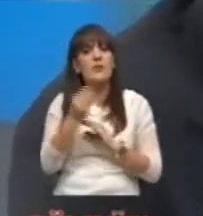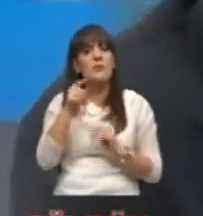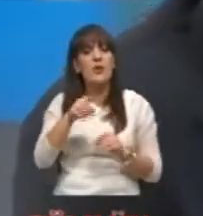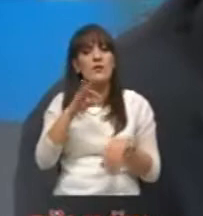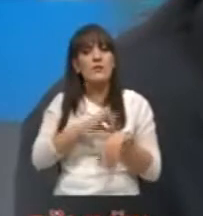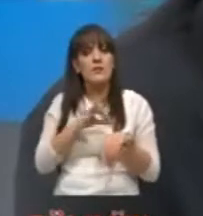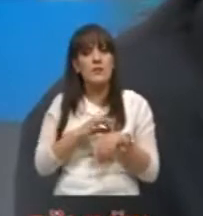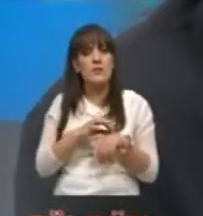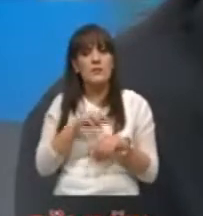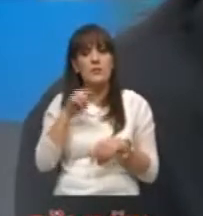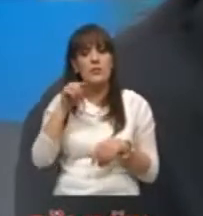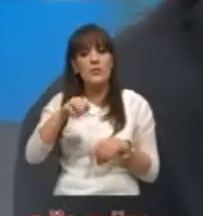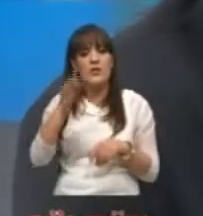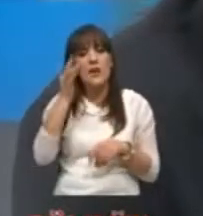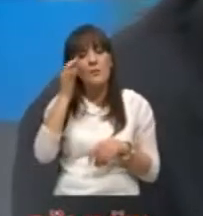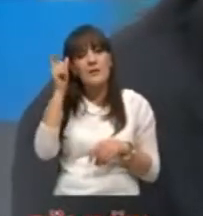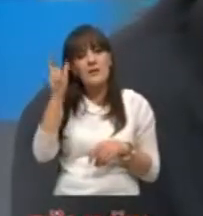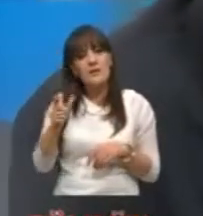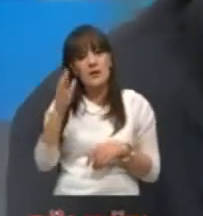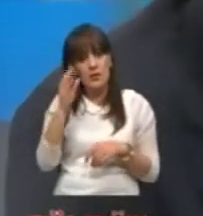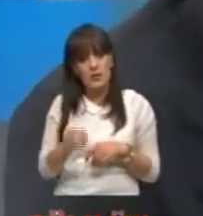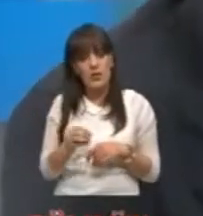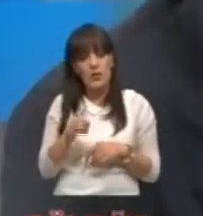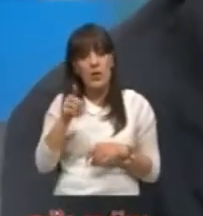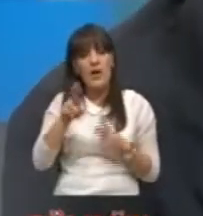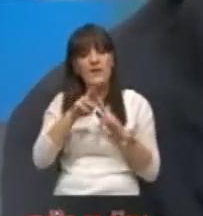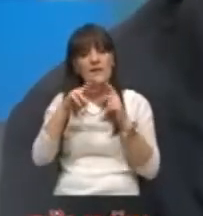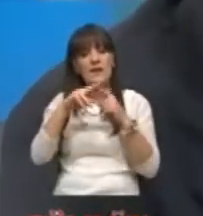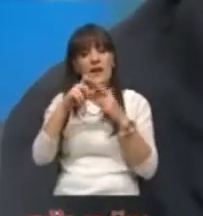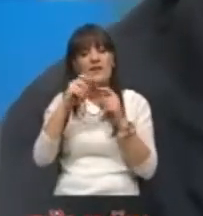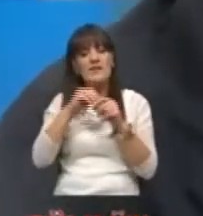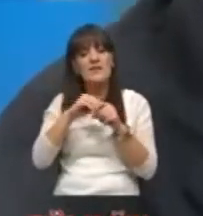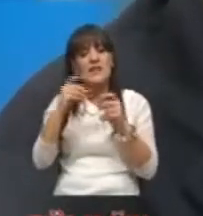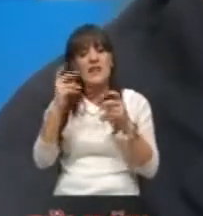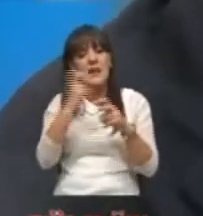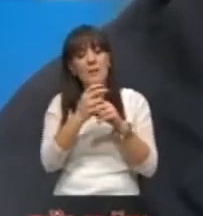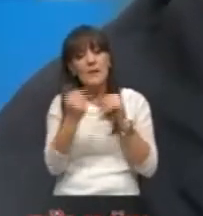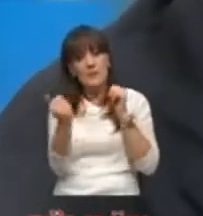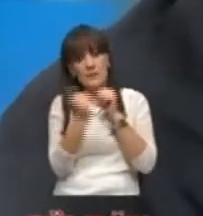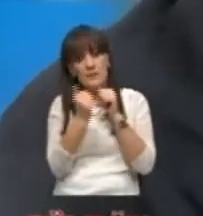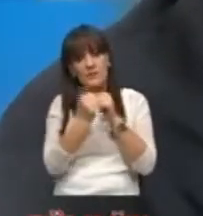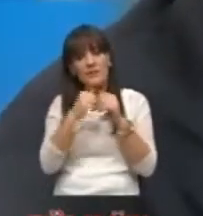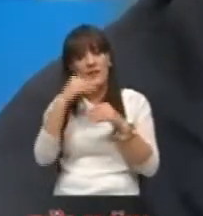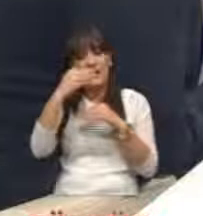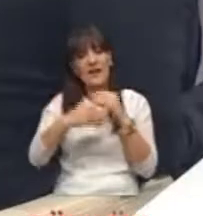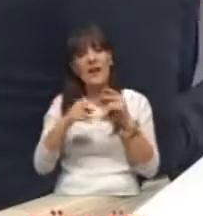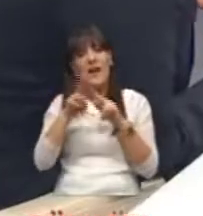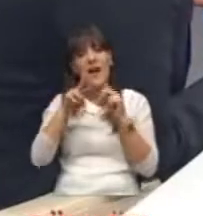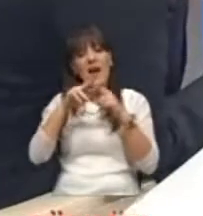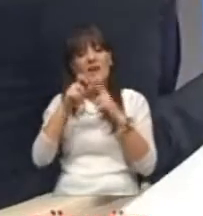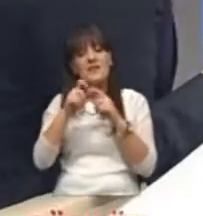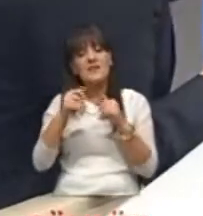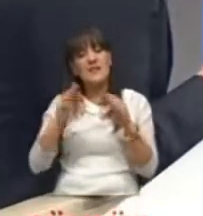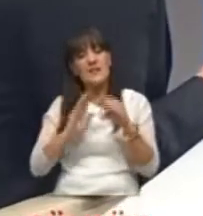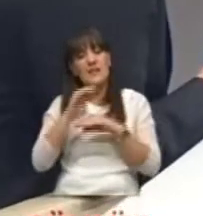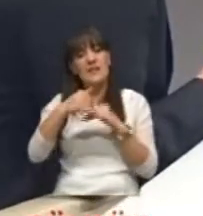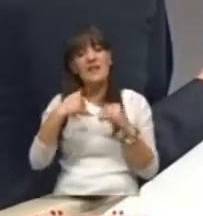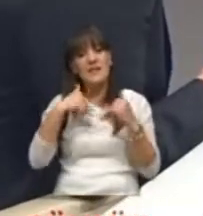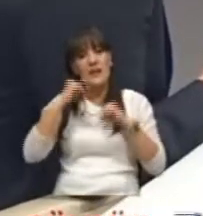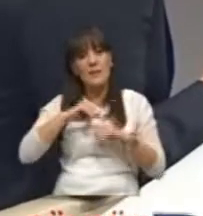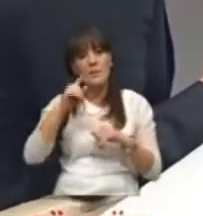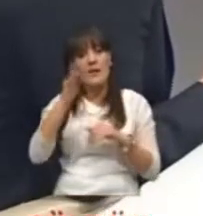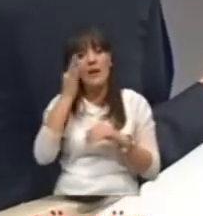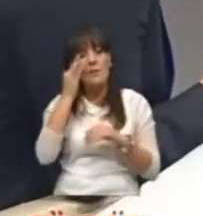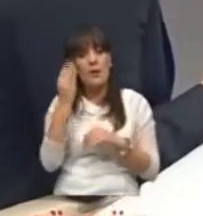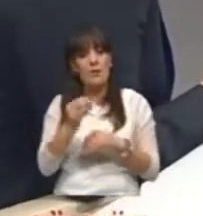durum? Bu yapısal olarak o kasların geçtiği kemiklerin o kasların geçişini rahatlatacak şekilde bir yapısal